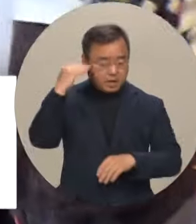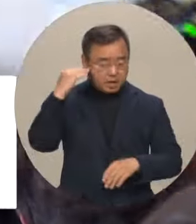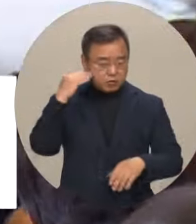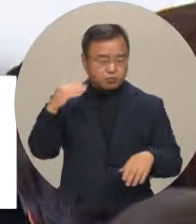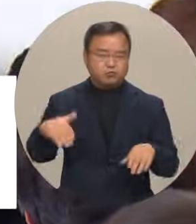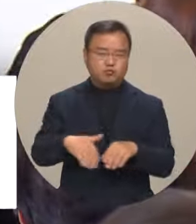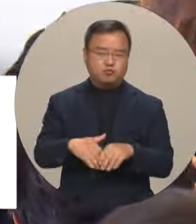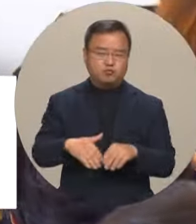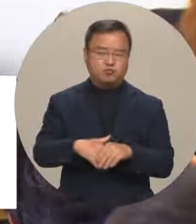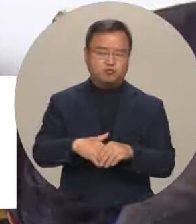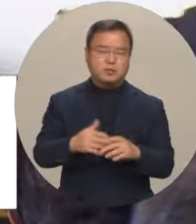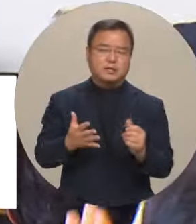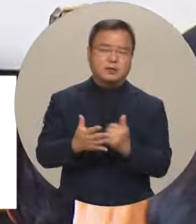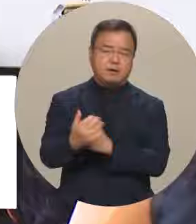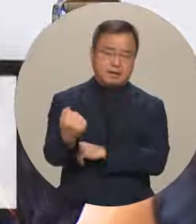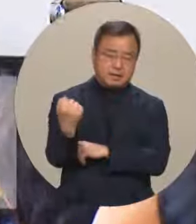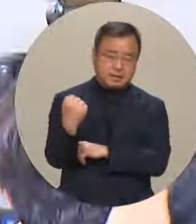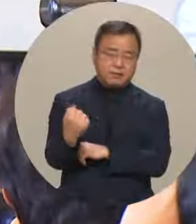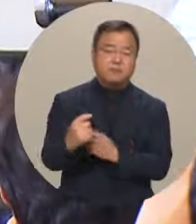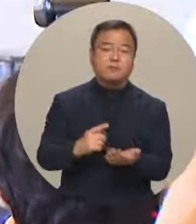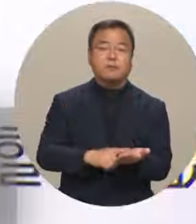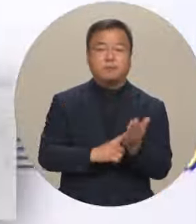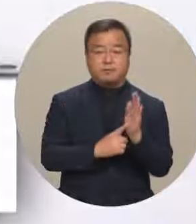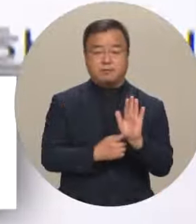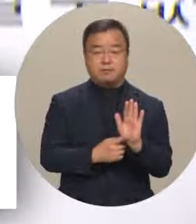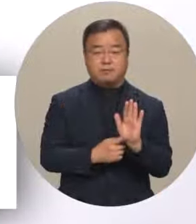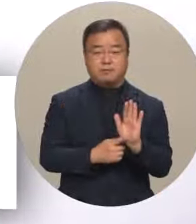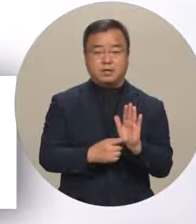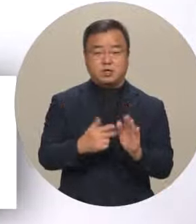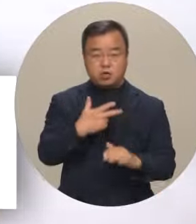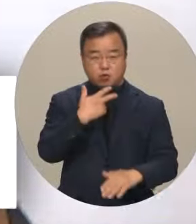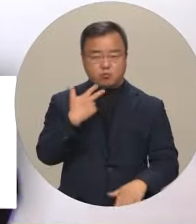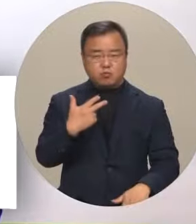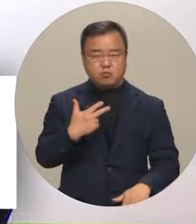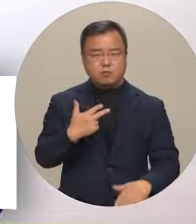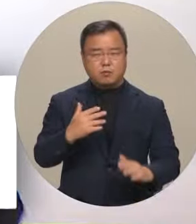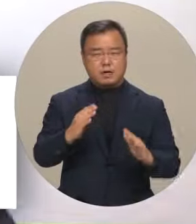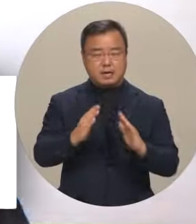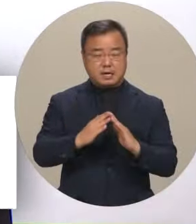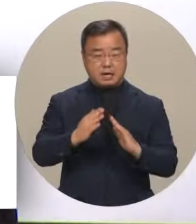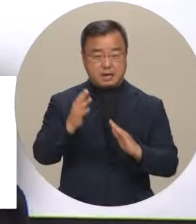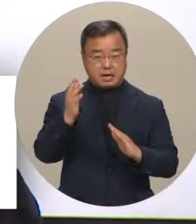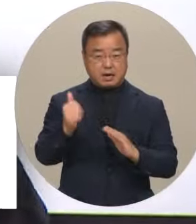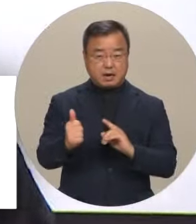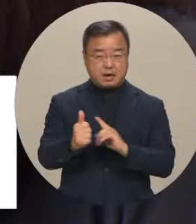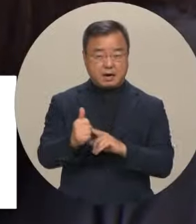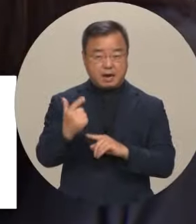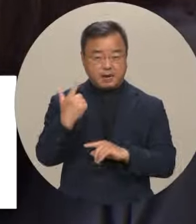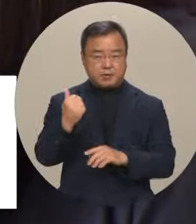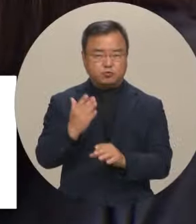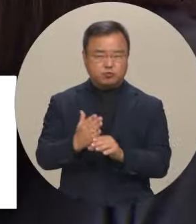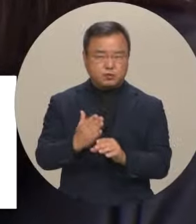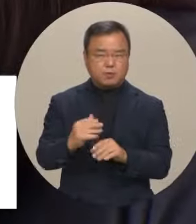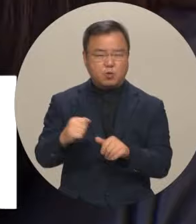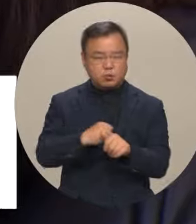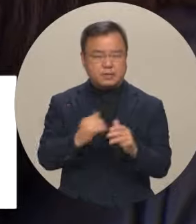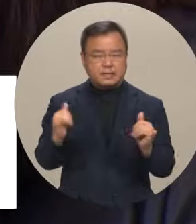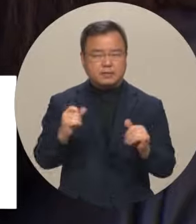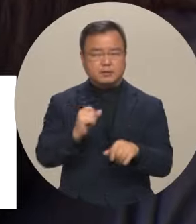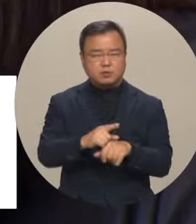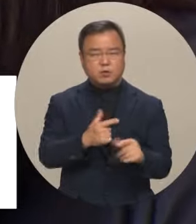세계적 영향력을 반영한다고 평했고 영국 가디언은 가부장제 폭력 슬픔 인간성 등의 주제를 다양하게 탐구하고